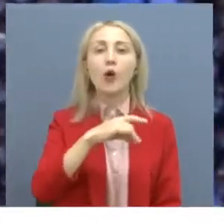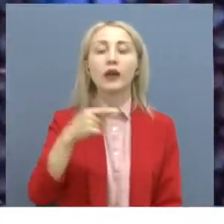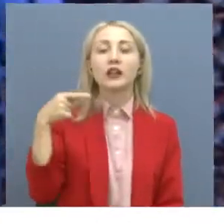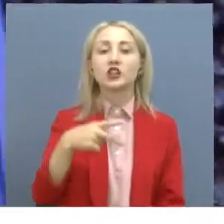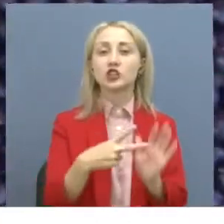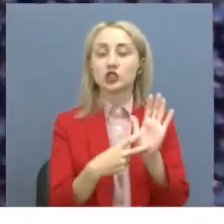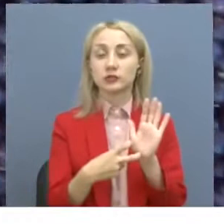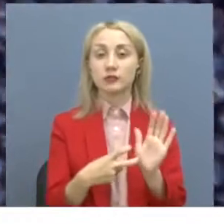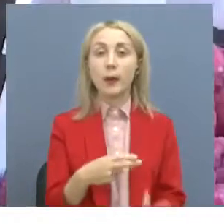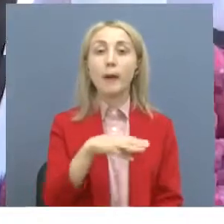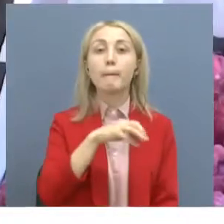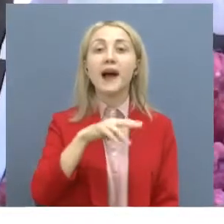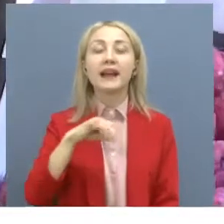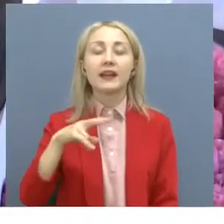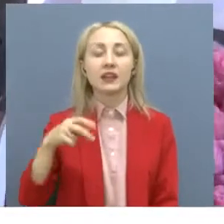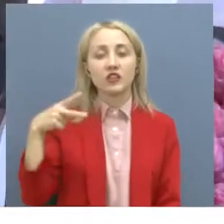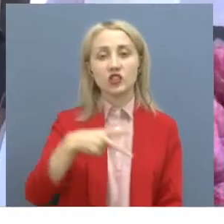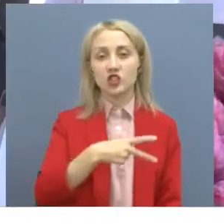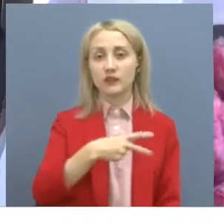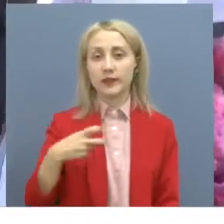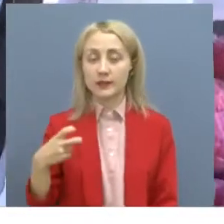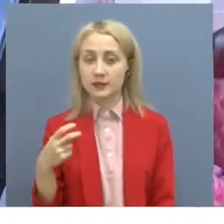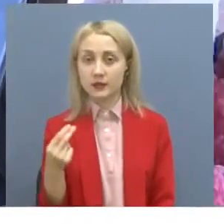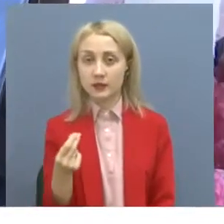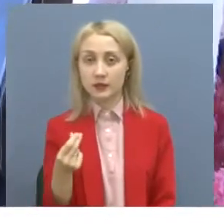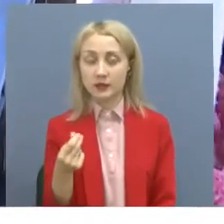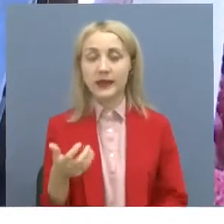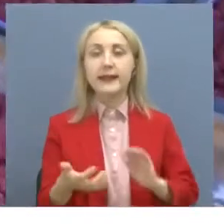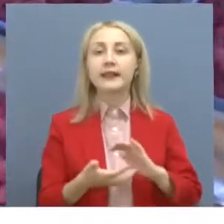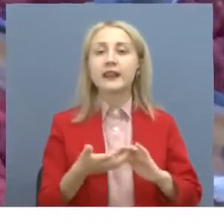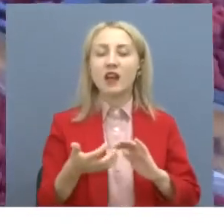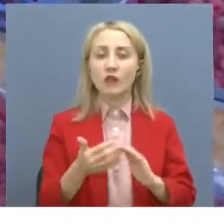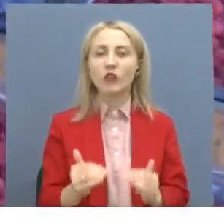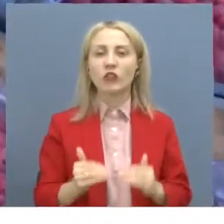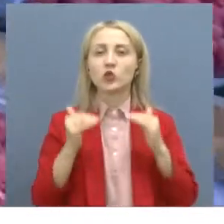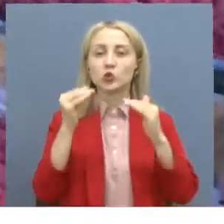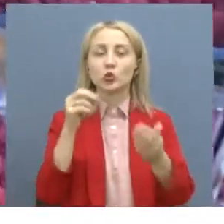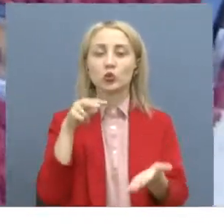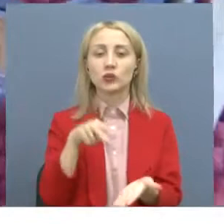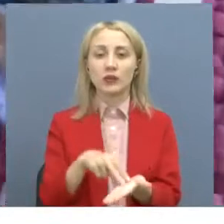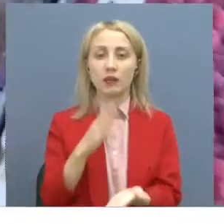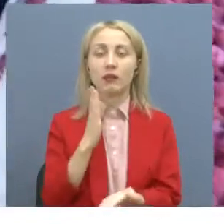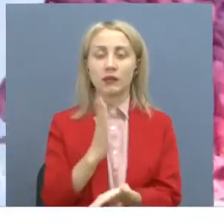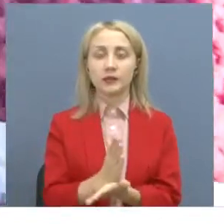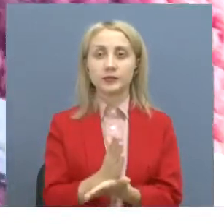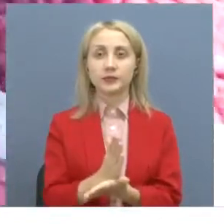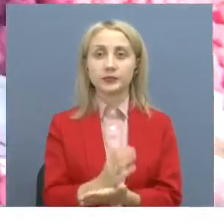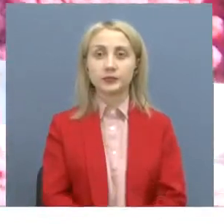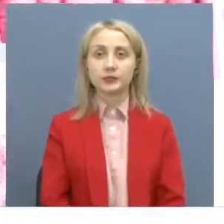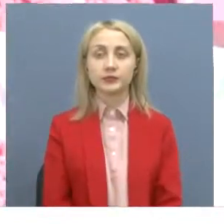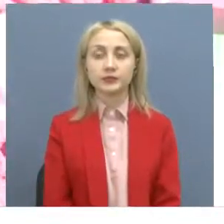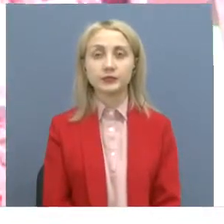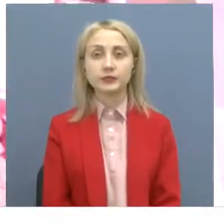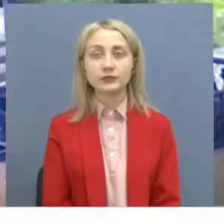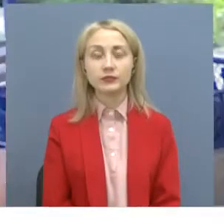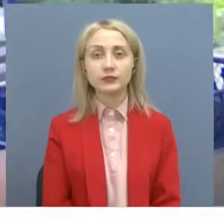бір келісі 1700, таңқурайдың бағасы 2200 теңгеден басталады. Сатушылардың айтуынша, биыл жеміс-жидек өте аз, сондықтан